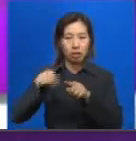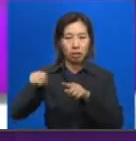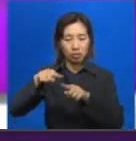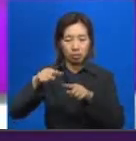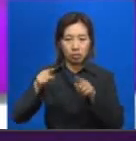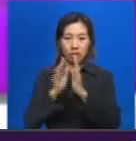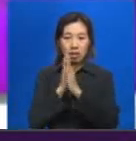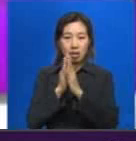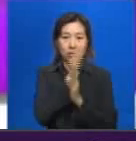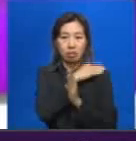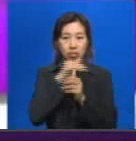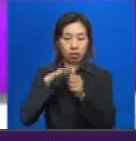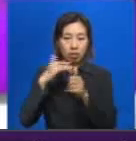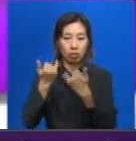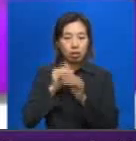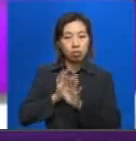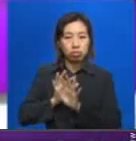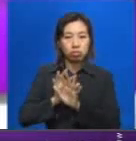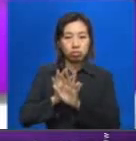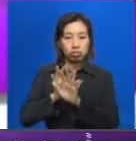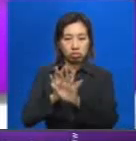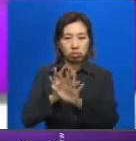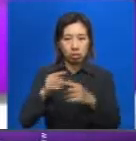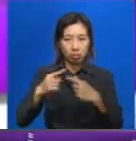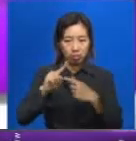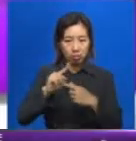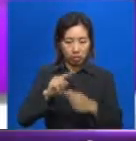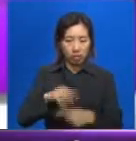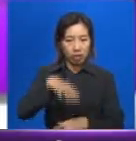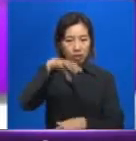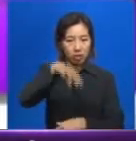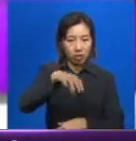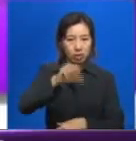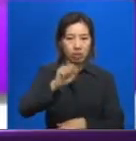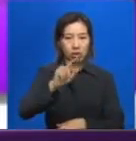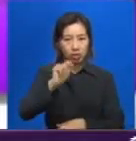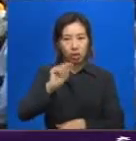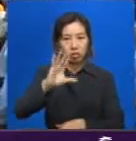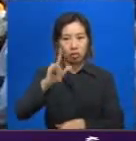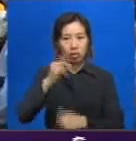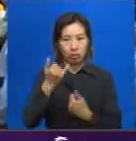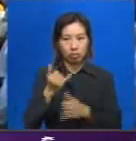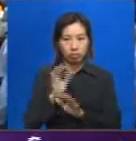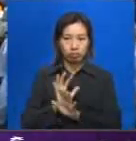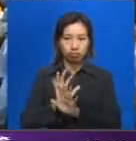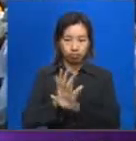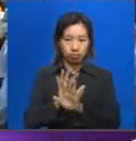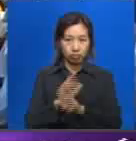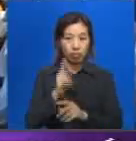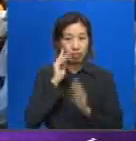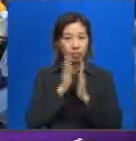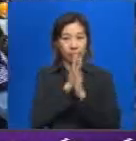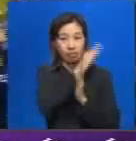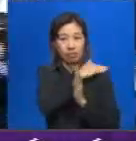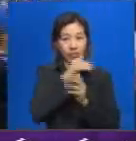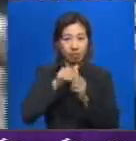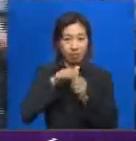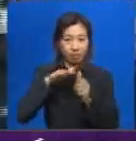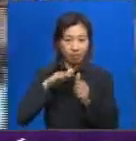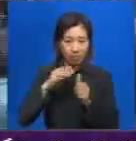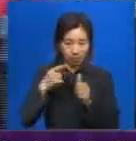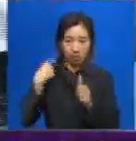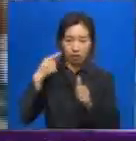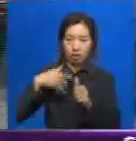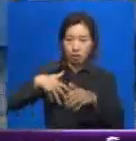แจ้งความผู้ที่เกี่ยวข้องกับโครงการรับจำนำข้าวที่หน้าสตชค่ะพระพุทธอิสระนำมวลชน